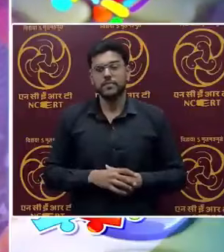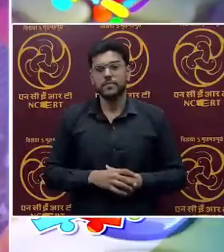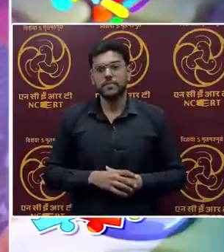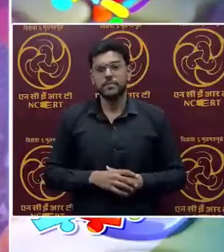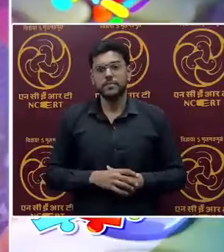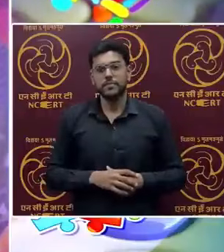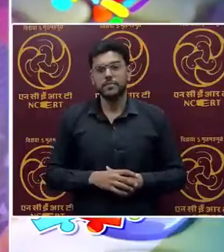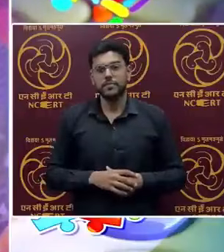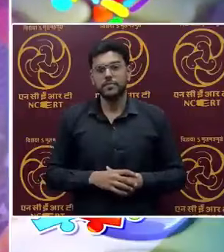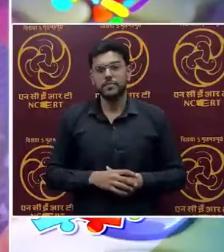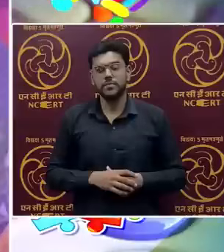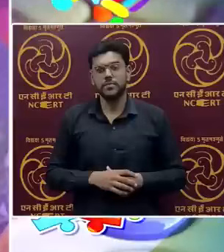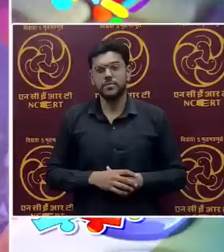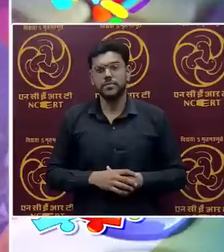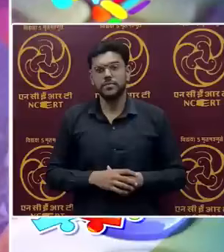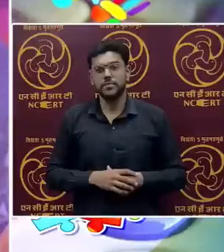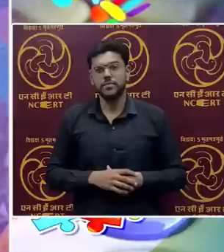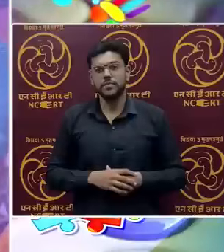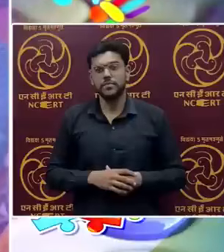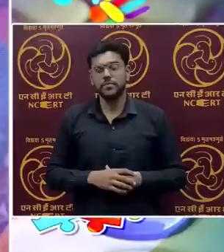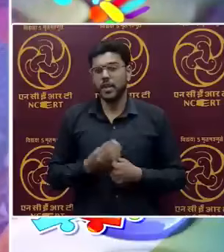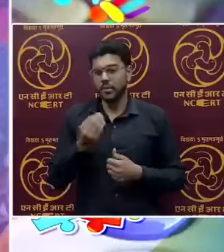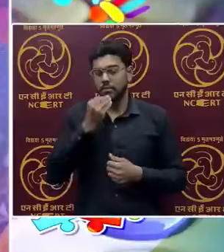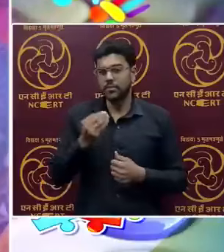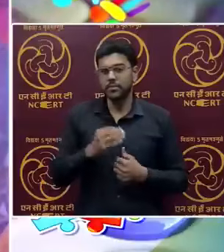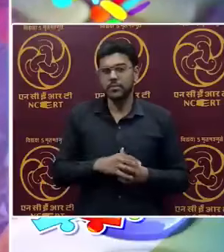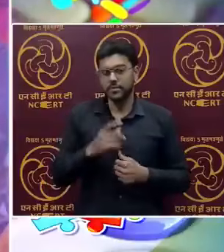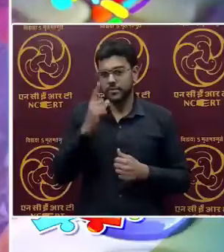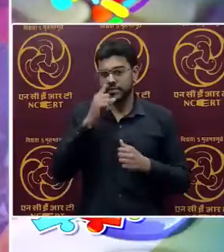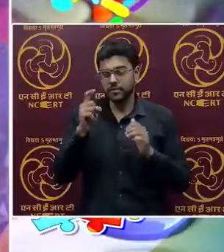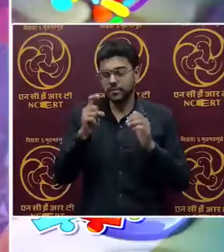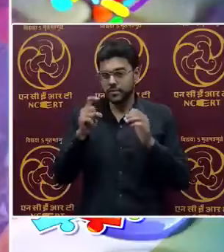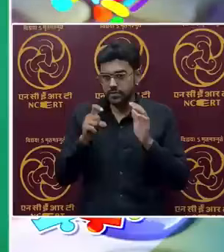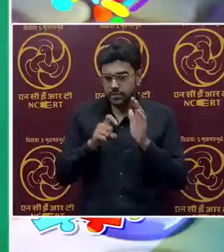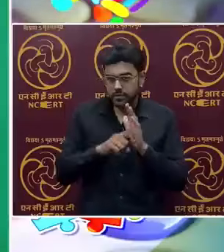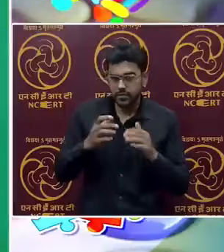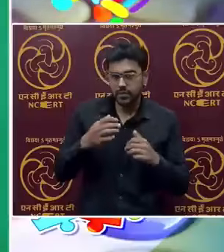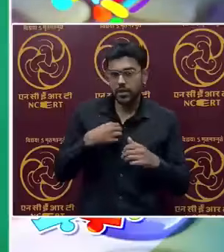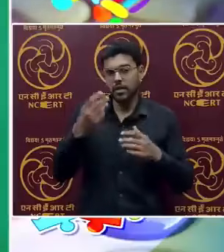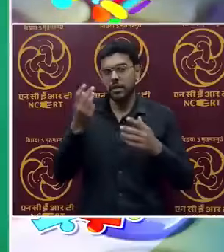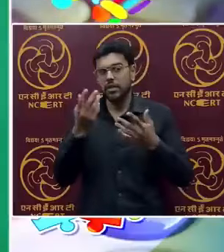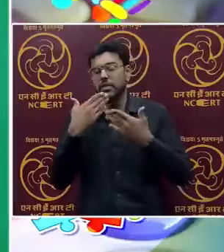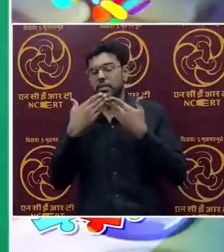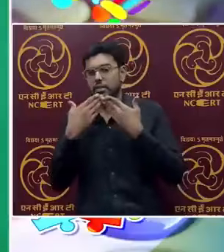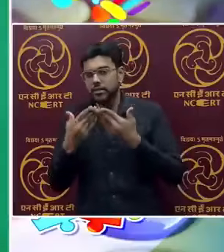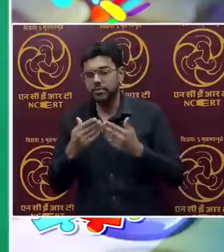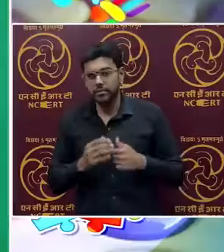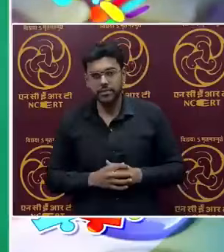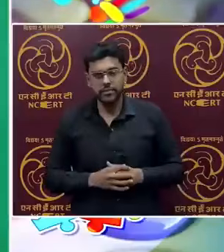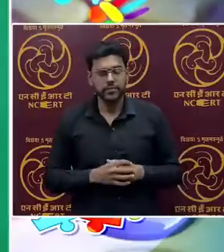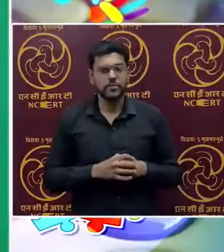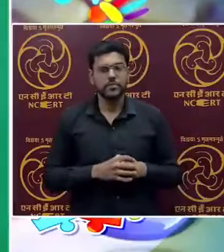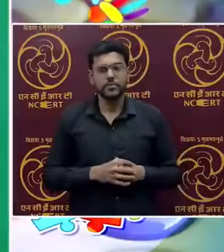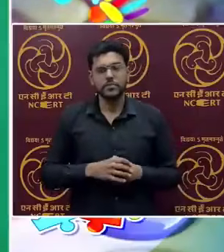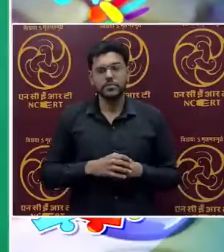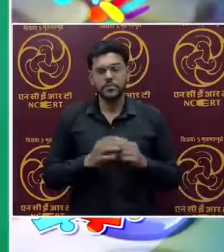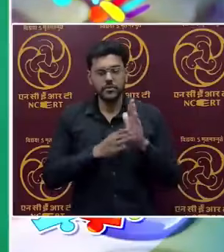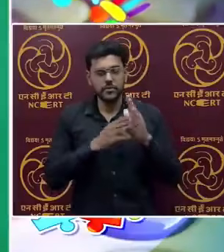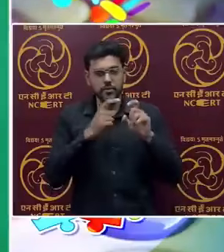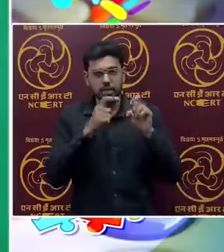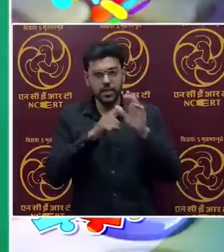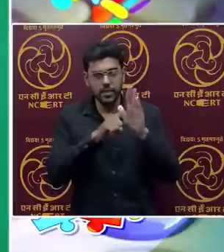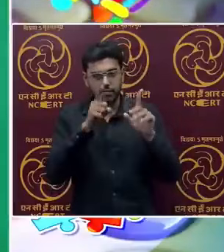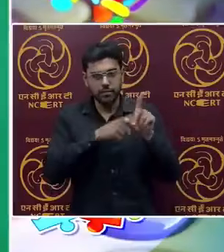All right. So, yeah, Ruby ma'am, please आप बताएं No, इसके बारे में. along with Mary. Thank you, Mary. I think the